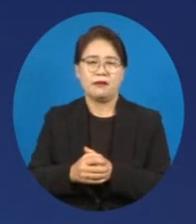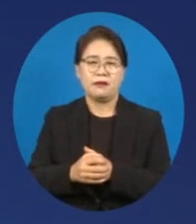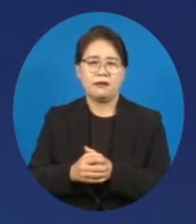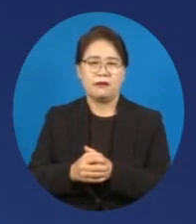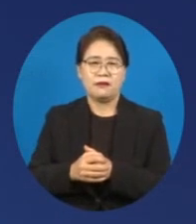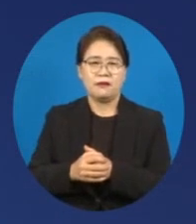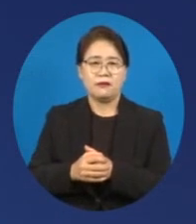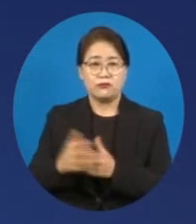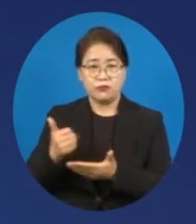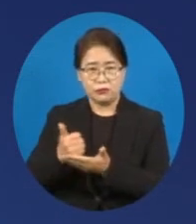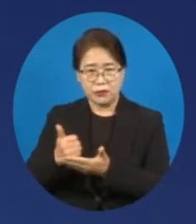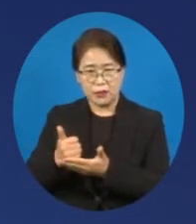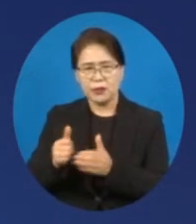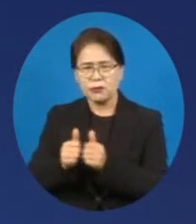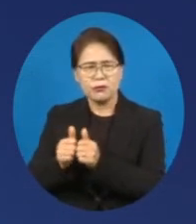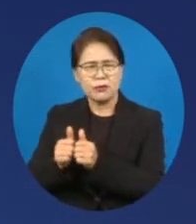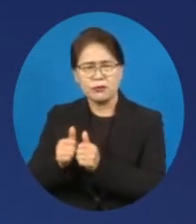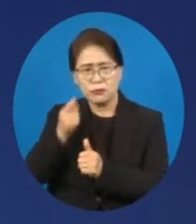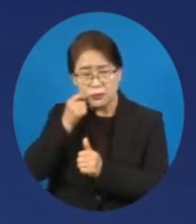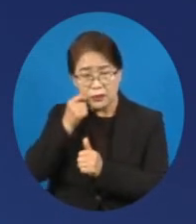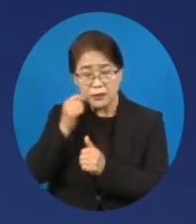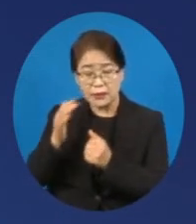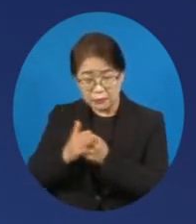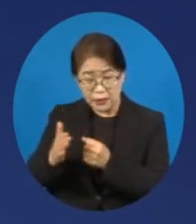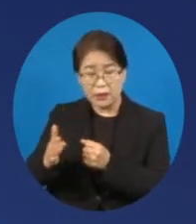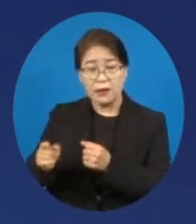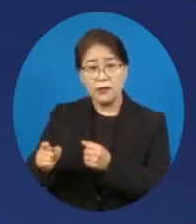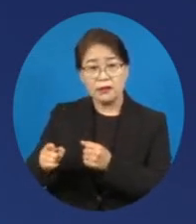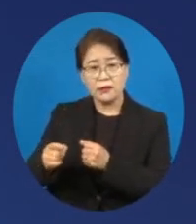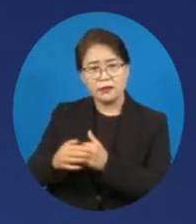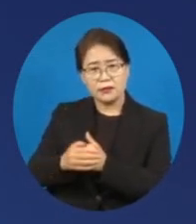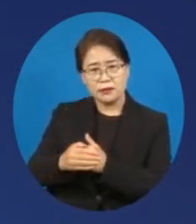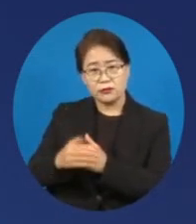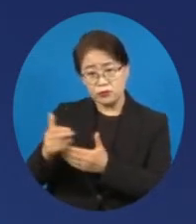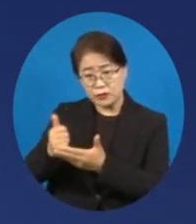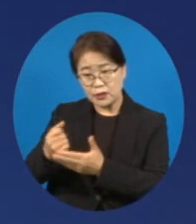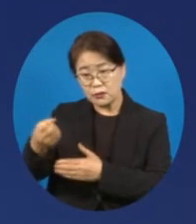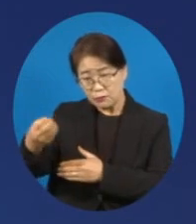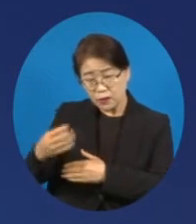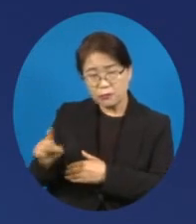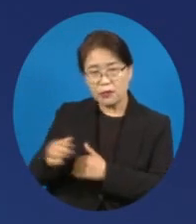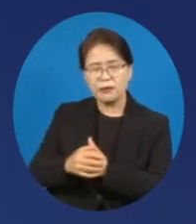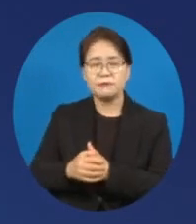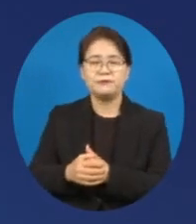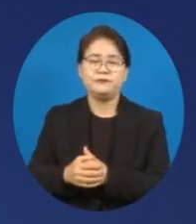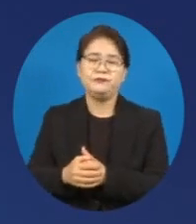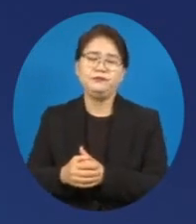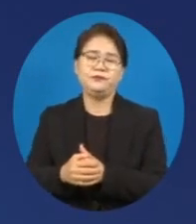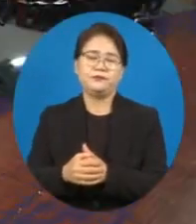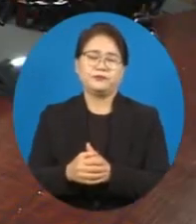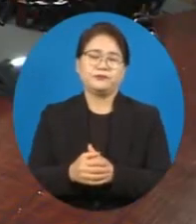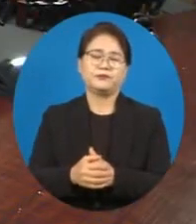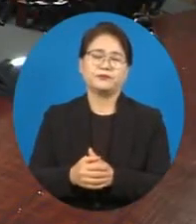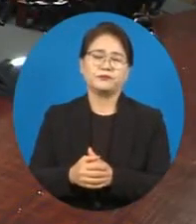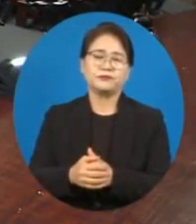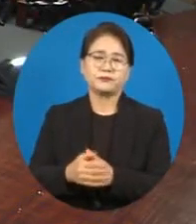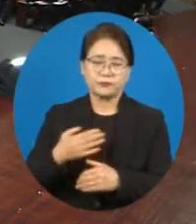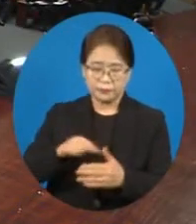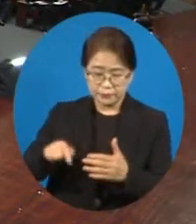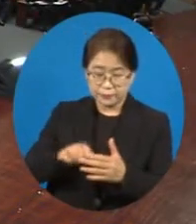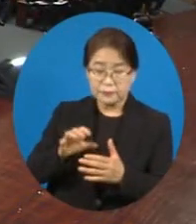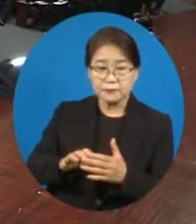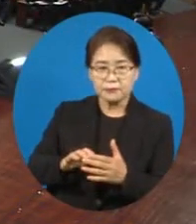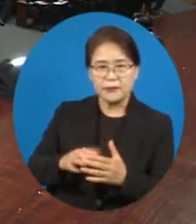그렇습니다 그래서 주님께서도 이렇게 말씀하셨잖아요 다시 한번 읽어 볼까요 다 같이요 내